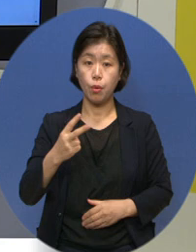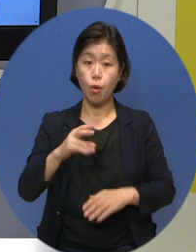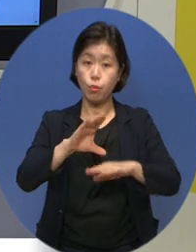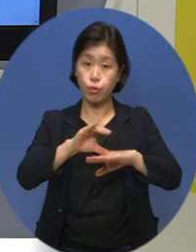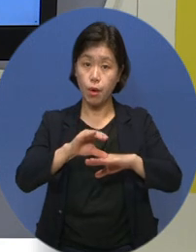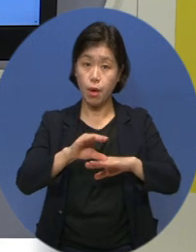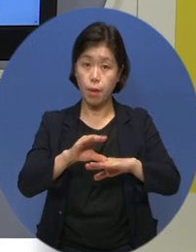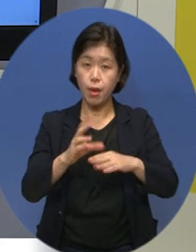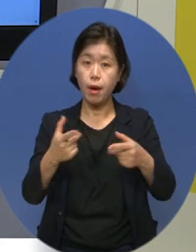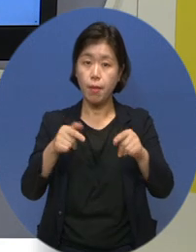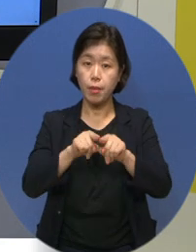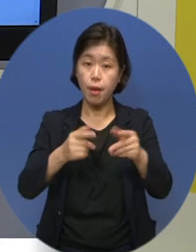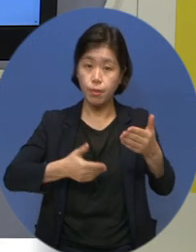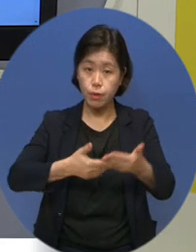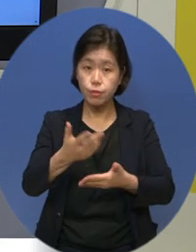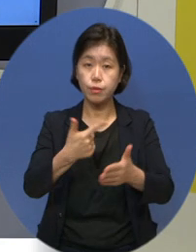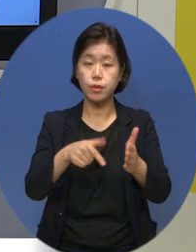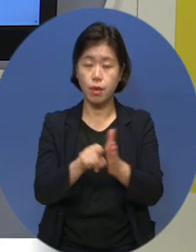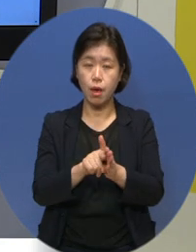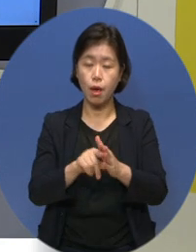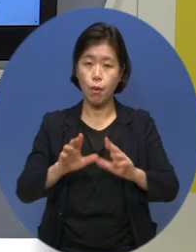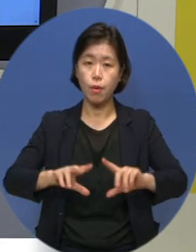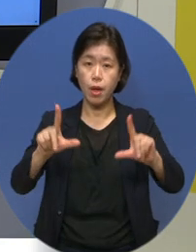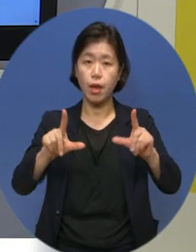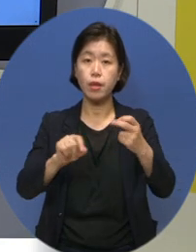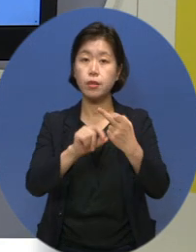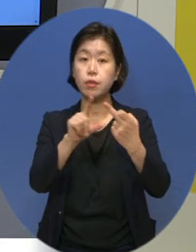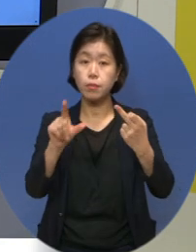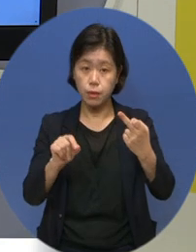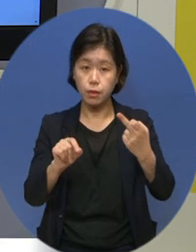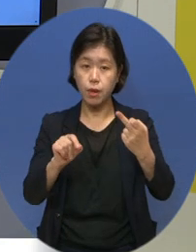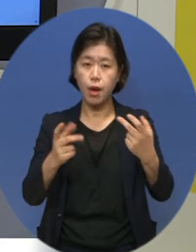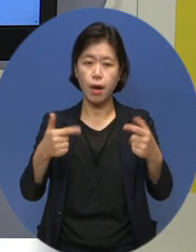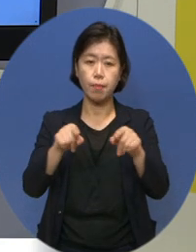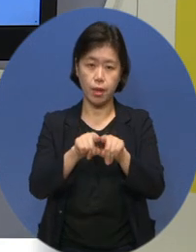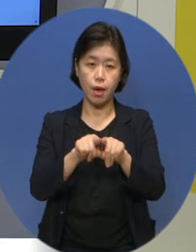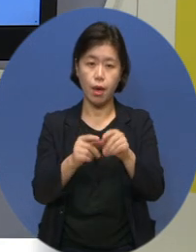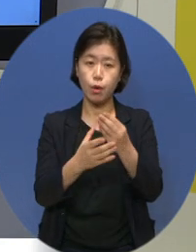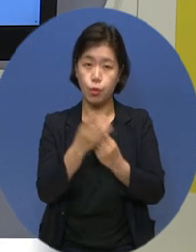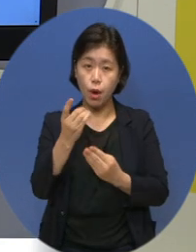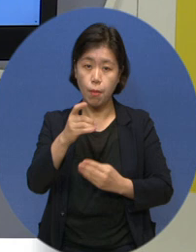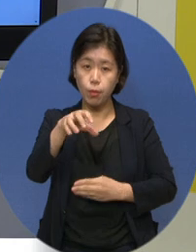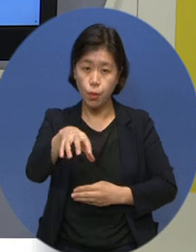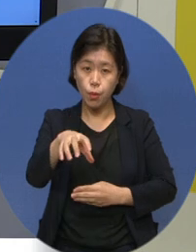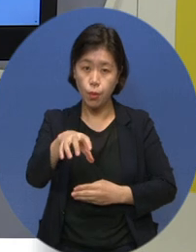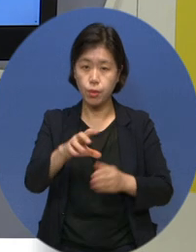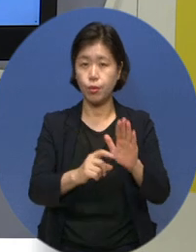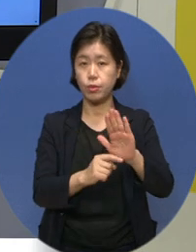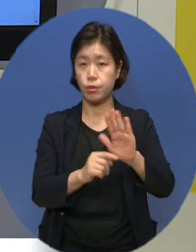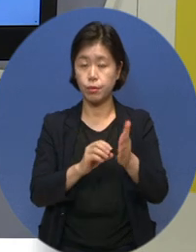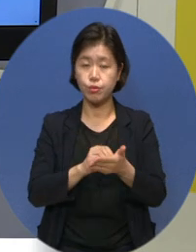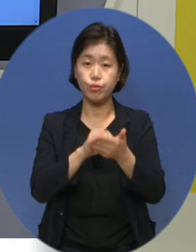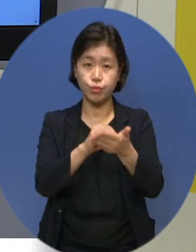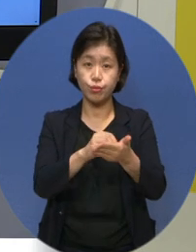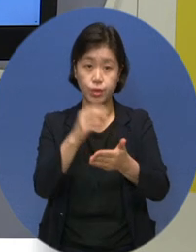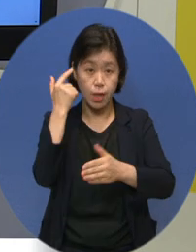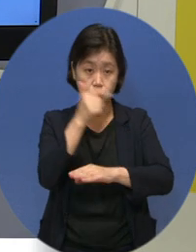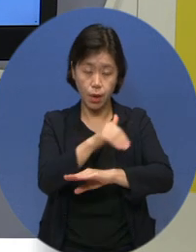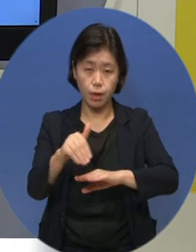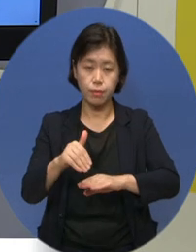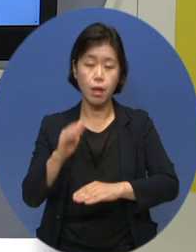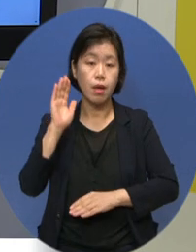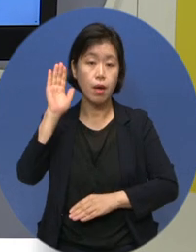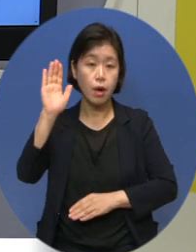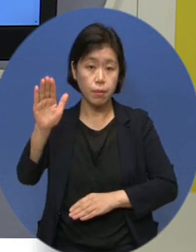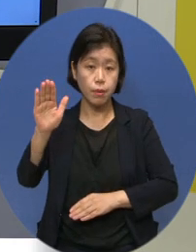올해 12월 개통을 통합 플랫폼 에도 함께 등록할 예정입니다 또한 앞으로의 지속적인 온라인